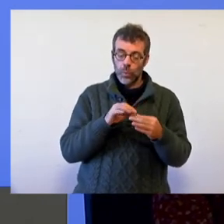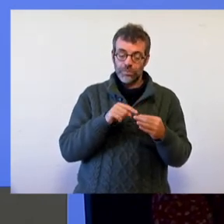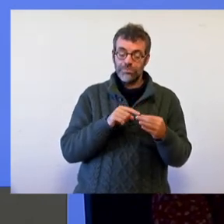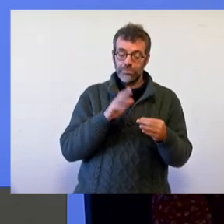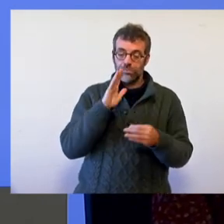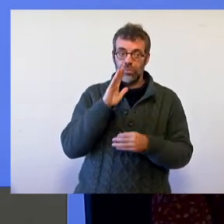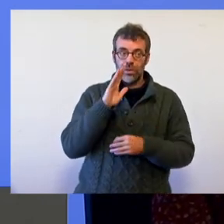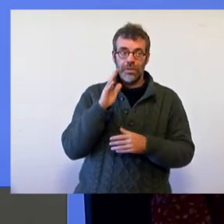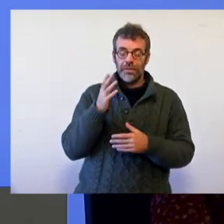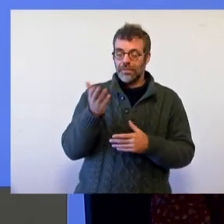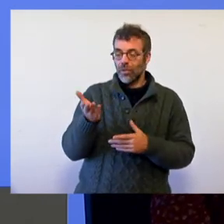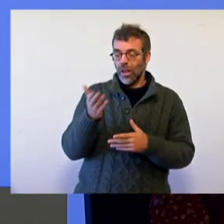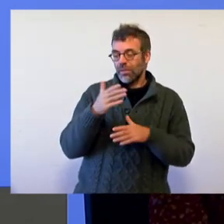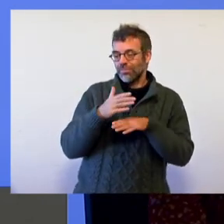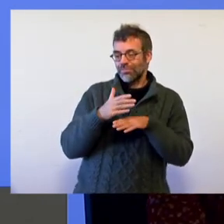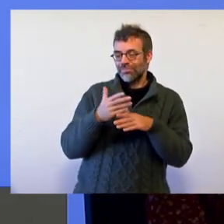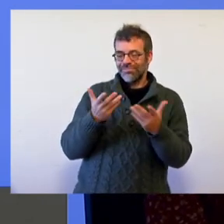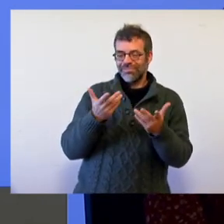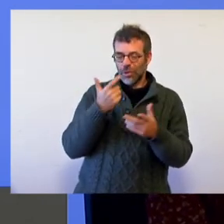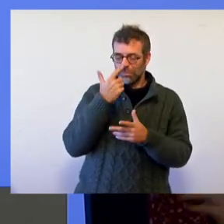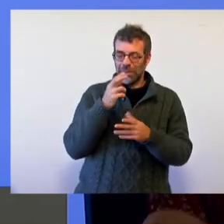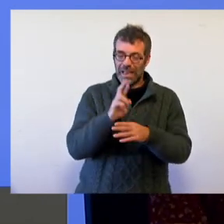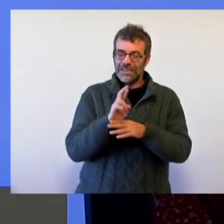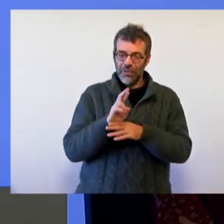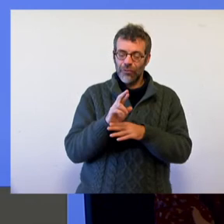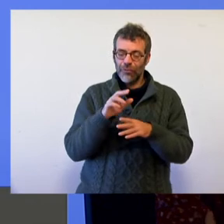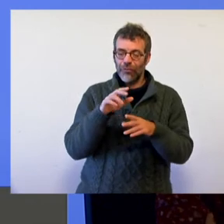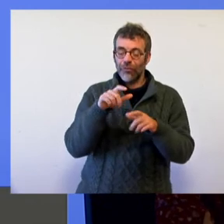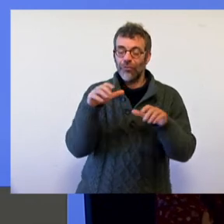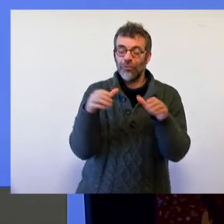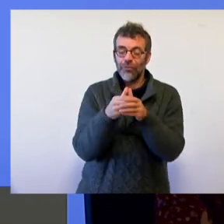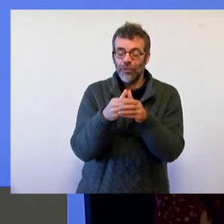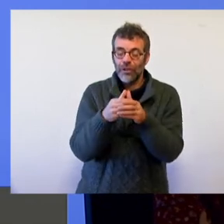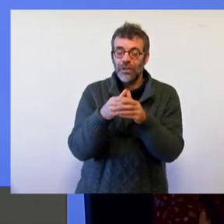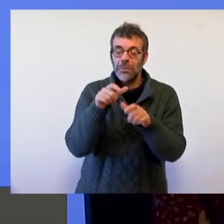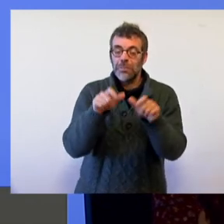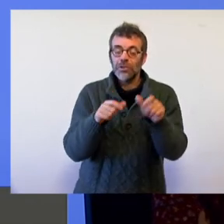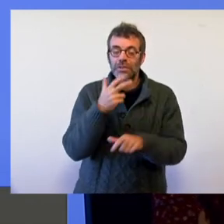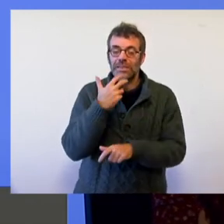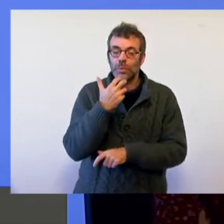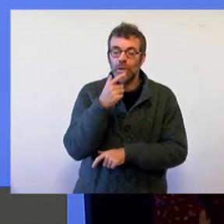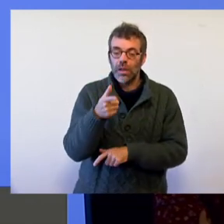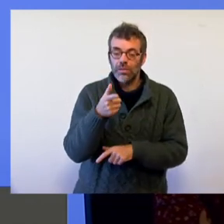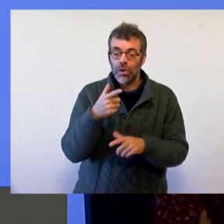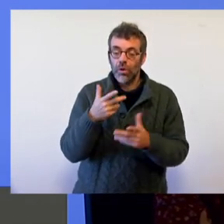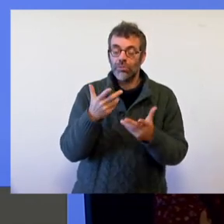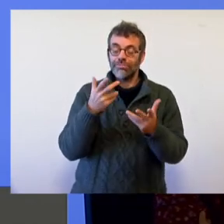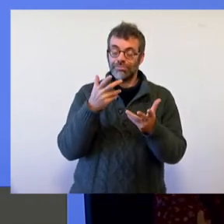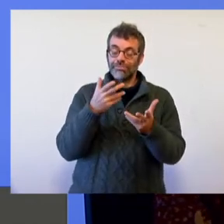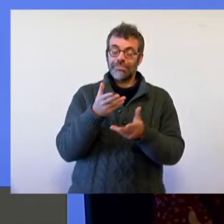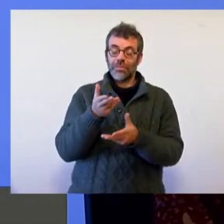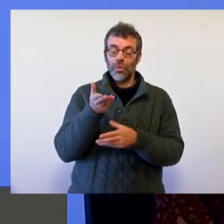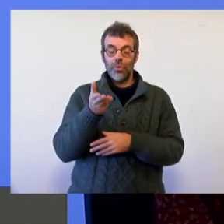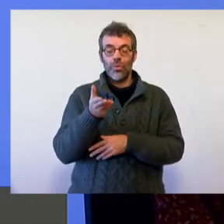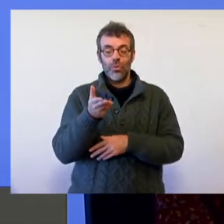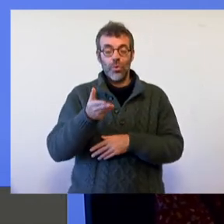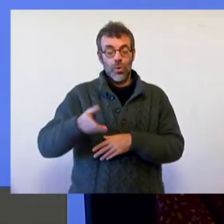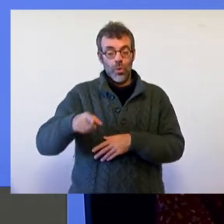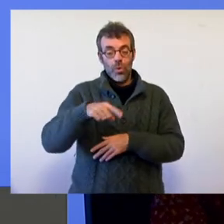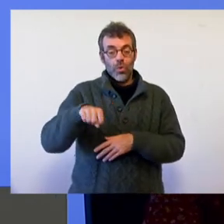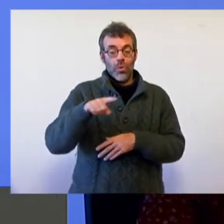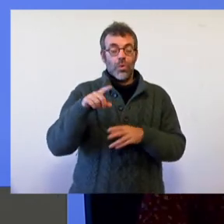c'est un exemple de la réserve citoyenne qui, au-delà de ça, permet de développer la culture du risque. Vous avez pu activer quand on a